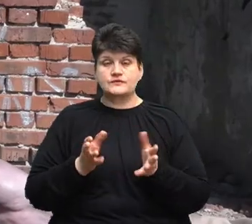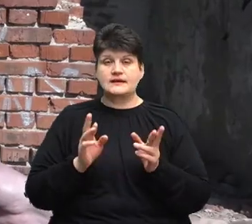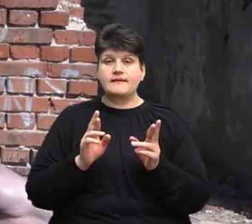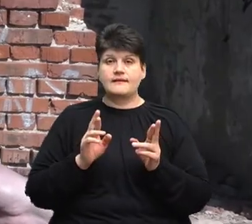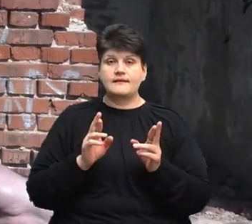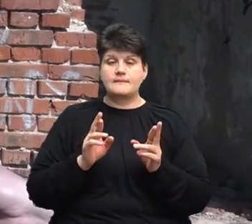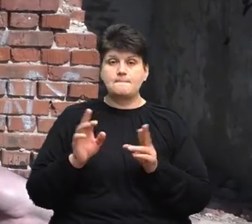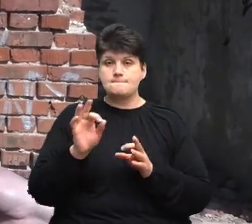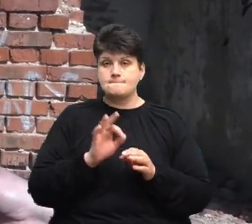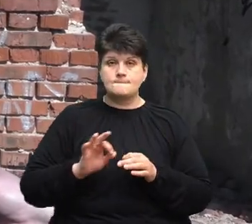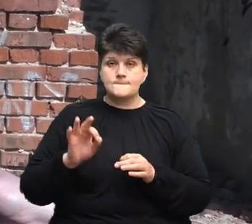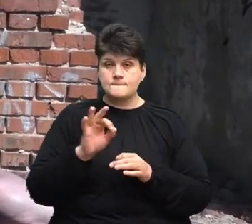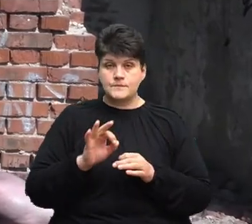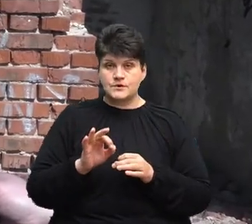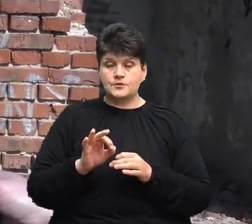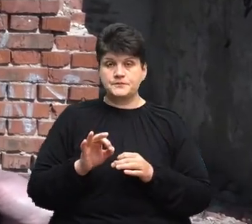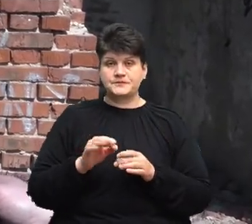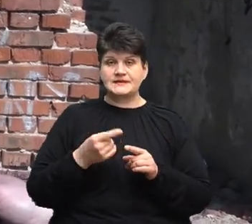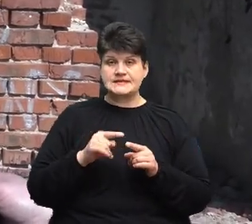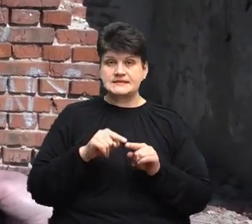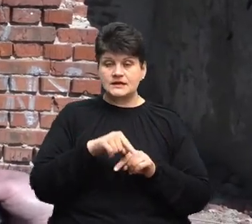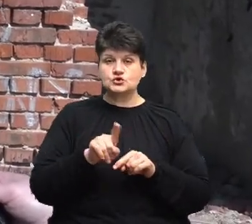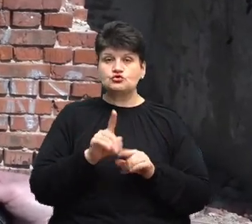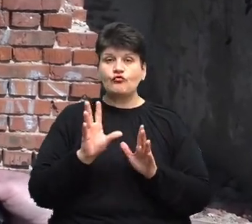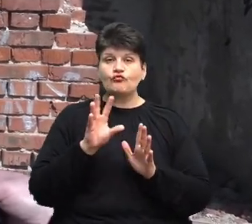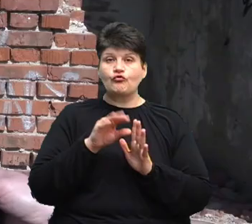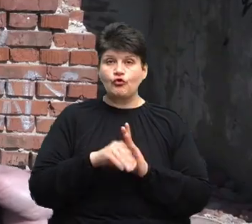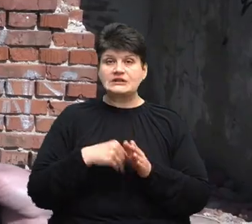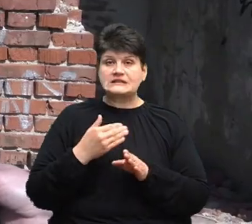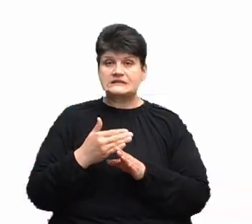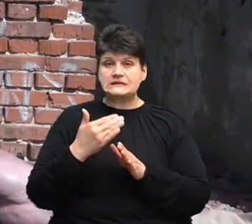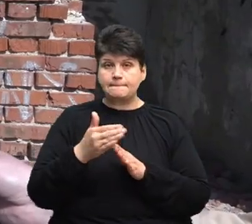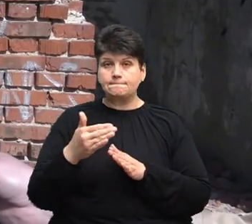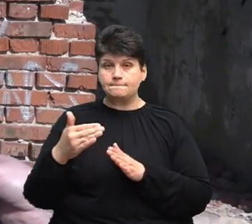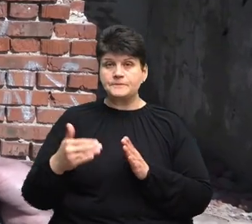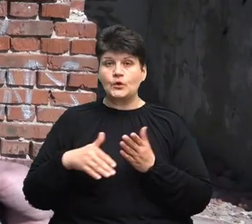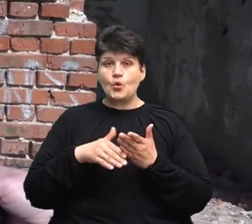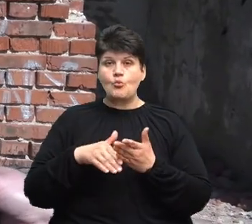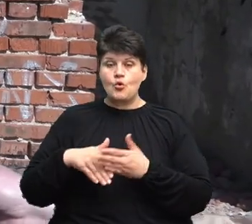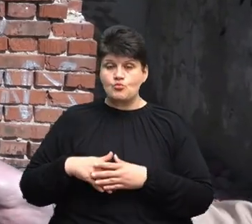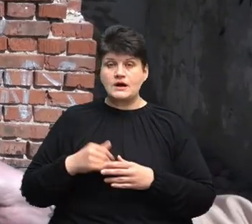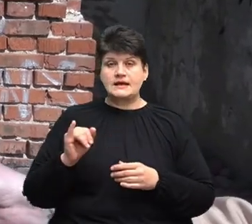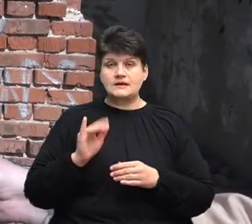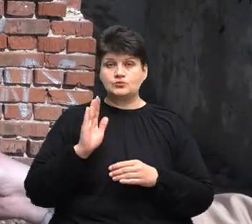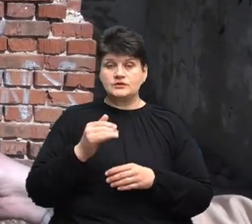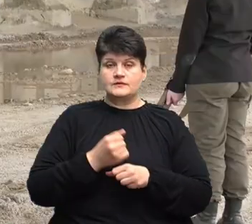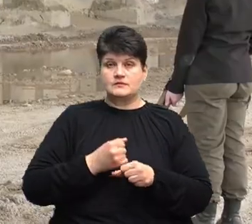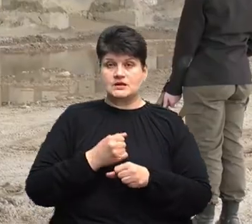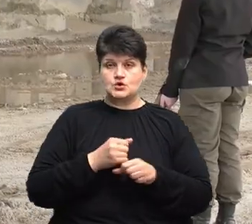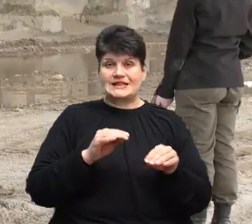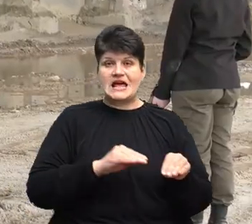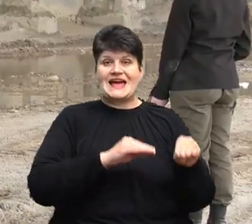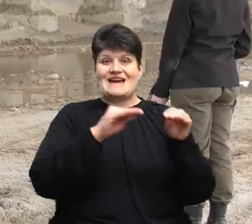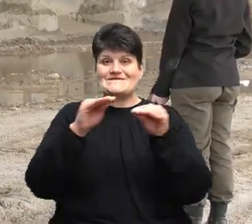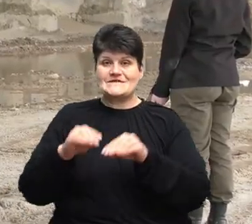про сам алгоритм марч, що входить, які етапи допомоги. Ми будемо відпрацьовувати евакуацію.